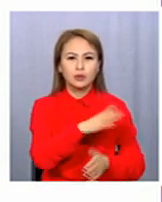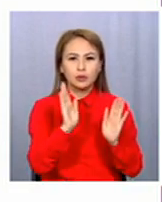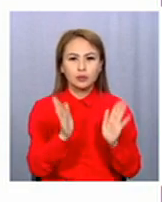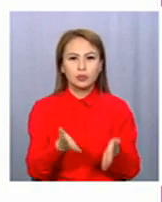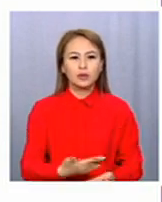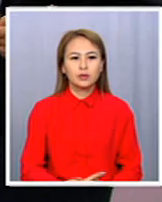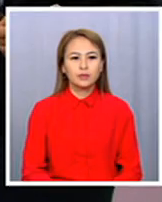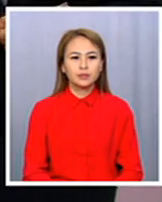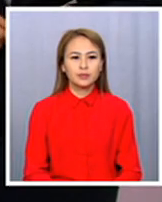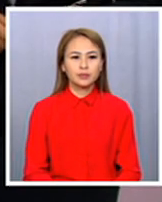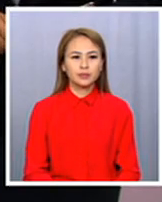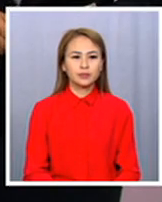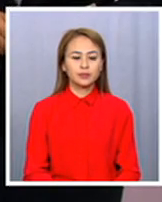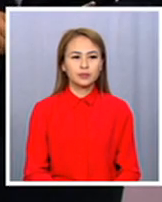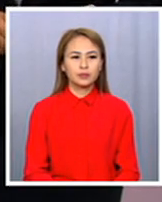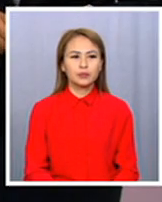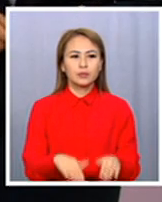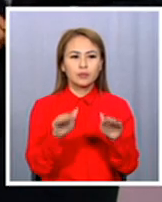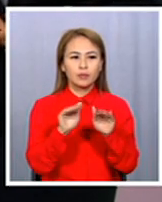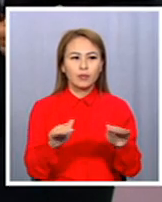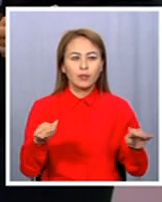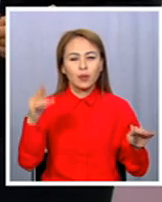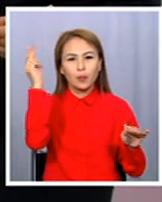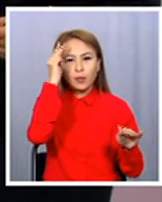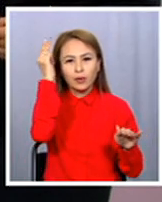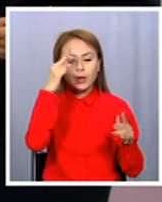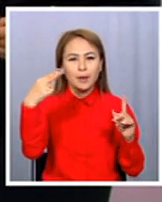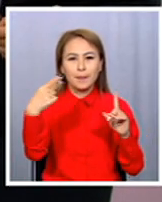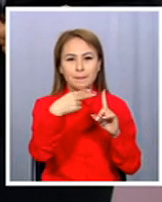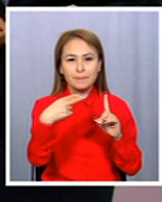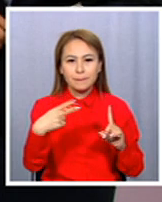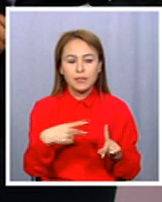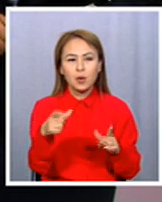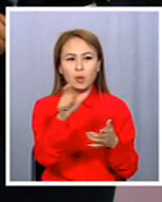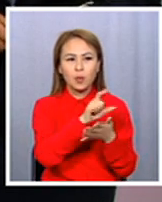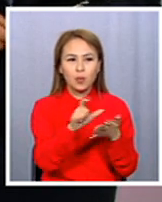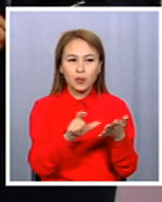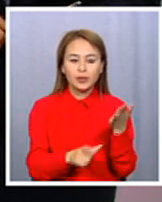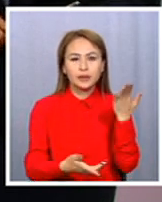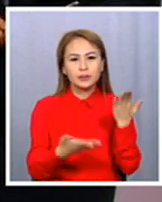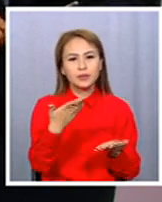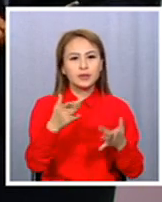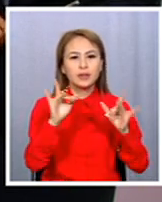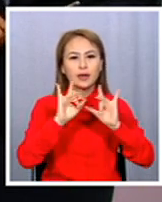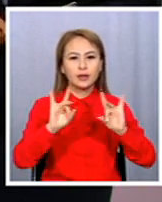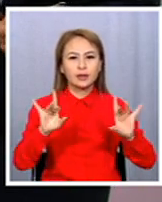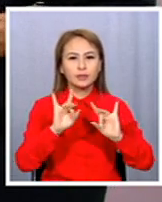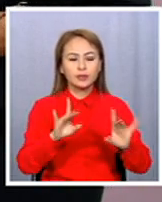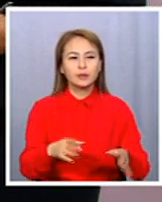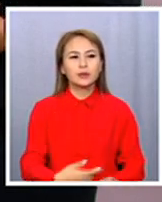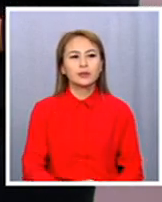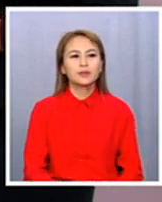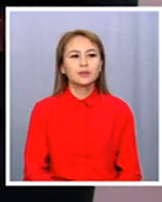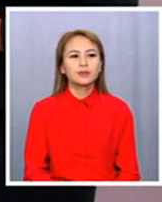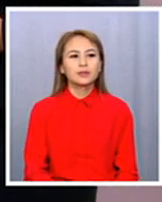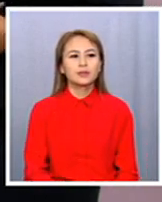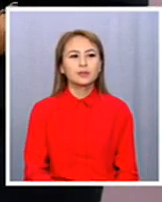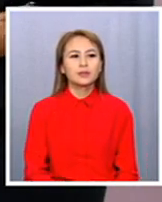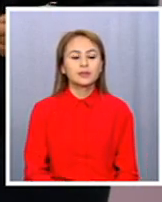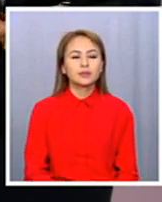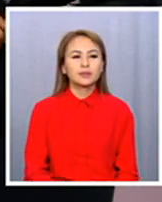мықты болады. Балалар, оқыған мәтін өлең бе, әлде әңгіме ме? Дұрыс